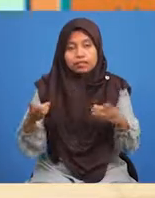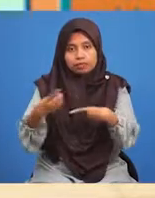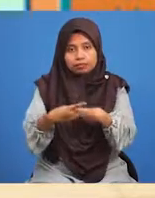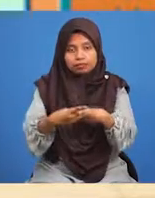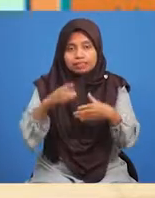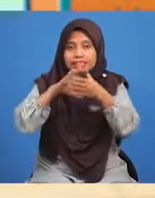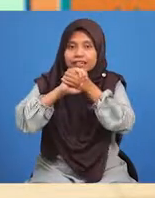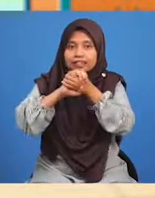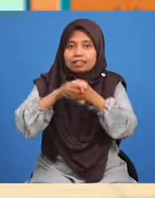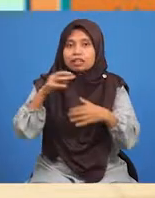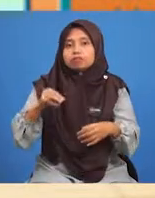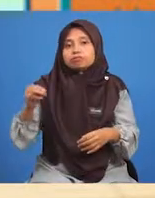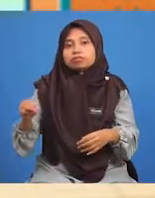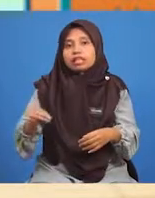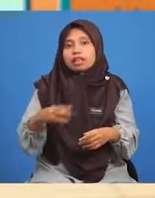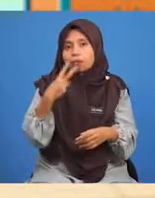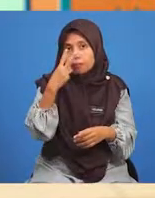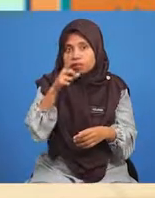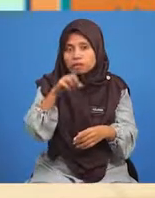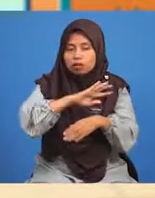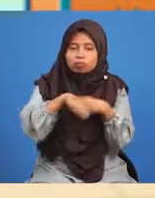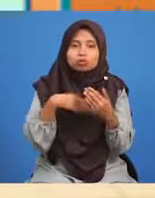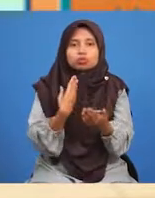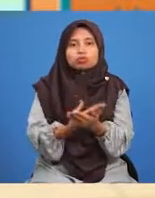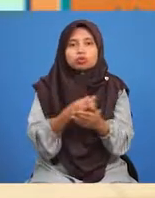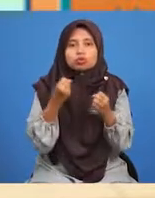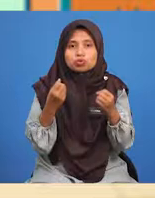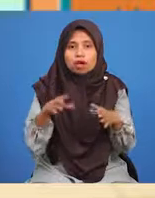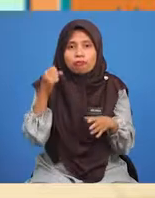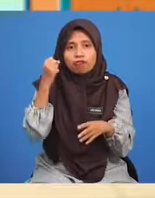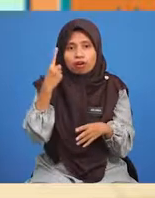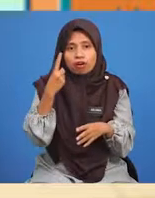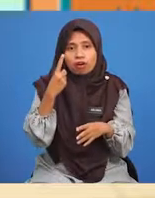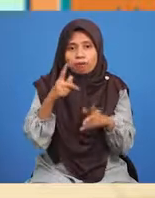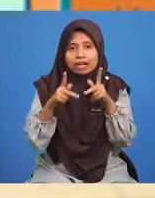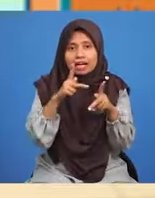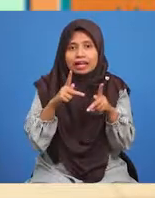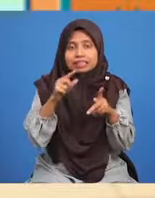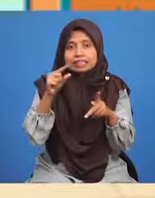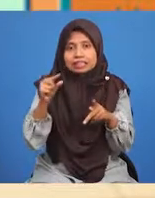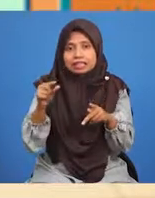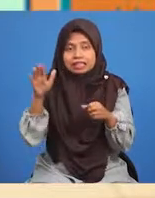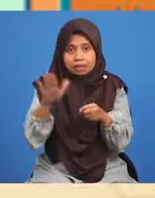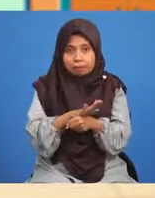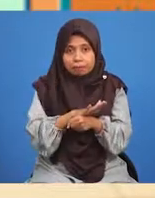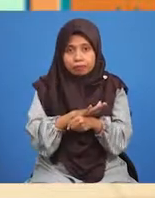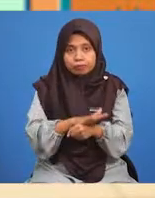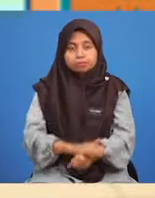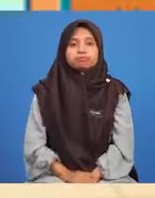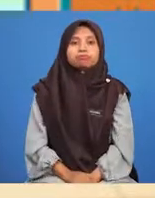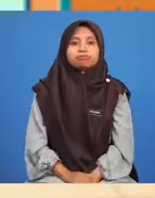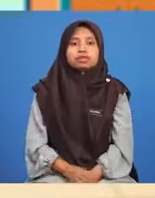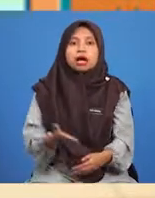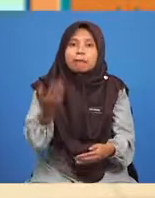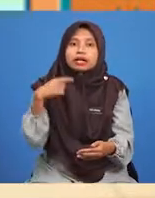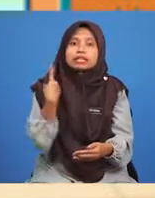Tahniah murid-murid. Nampaknya kamu semua sudah memahami kata ganda penuh. Mari